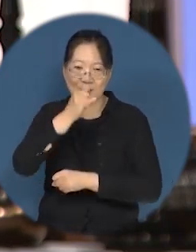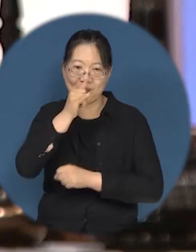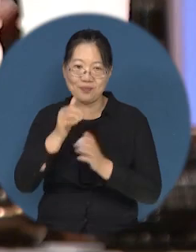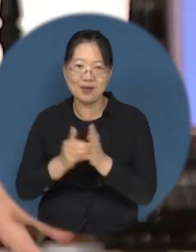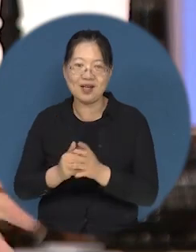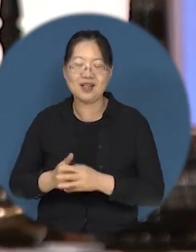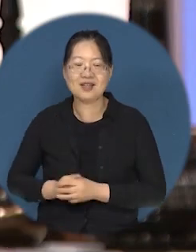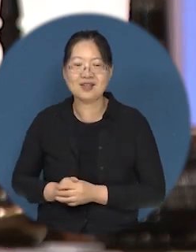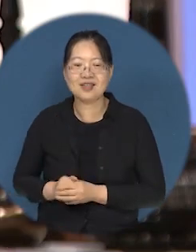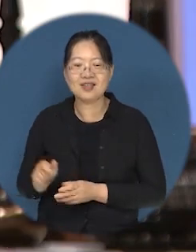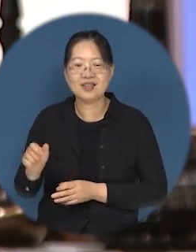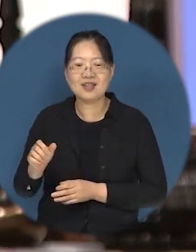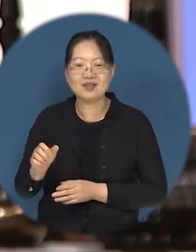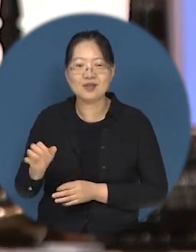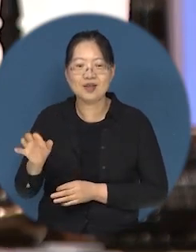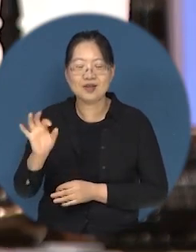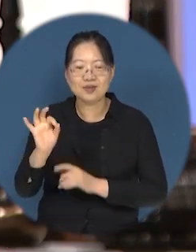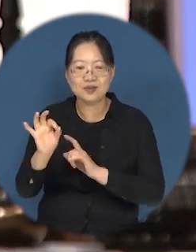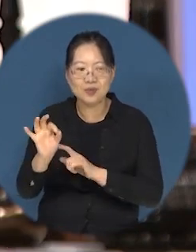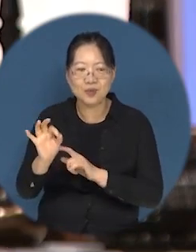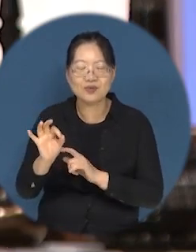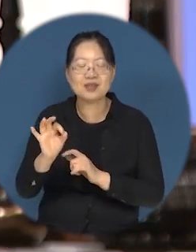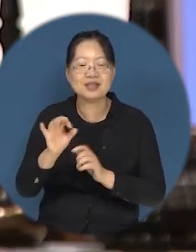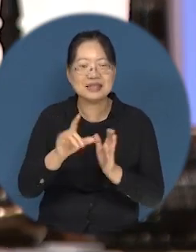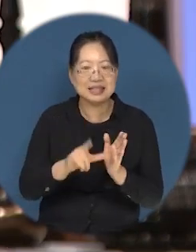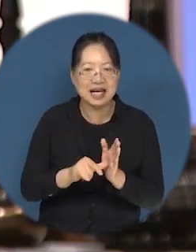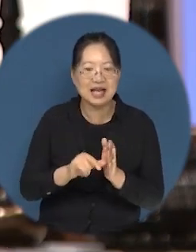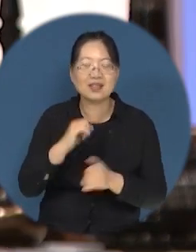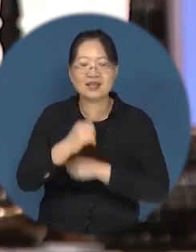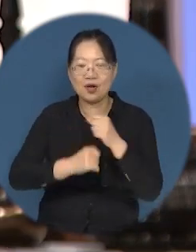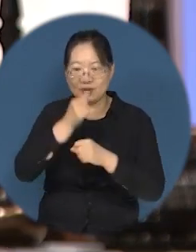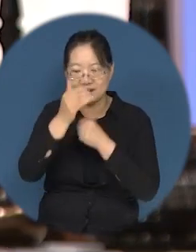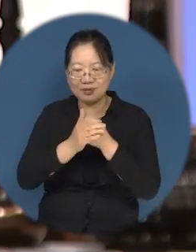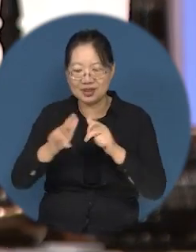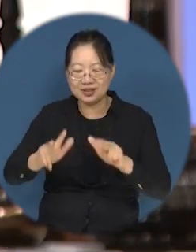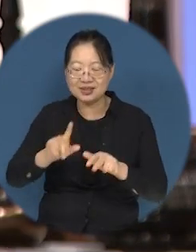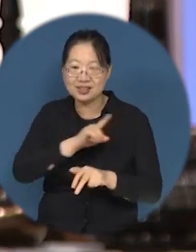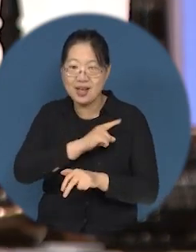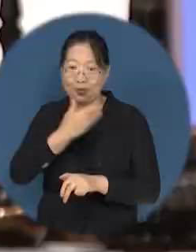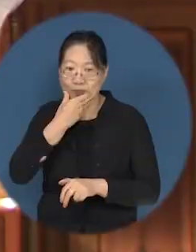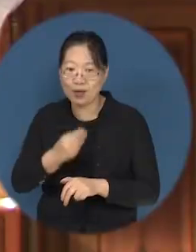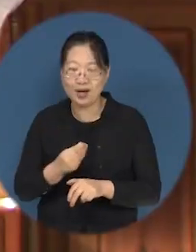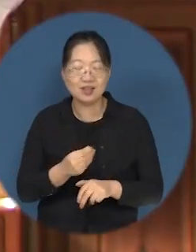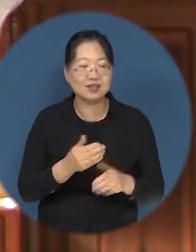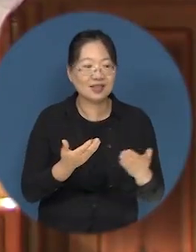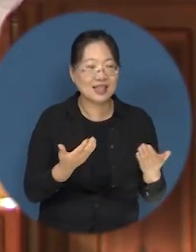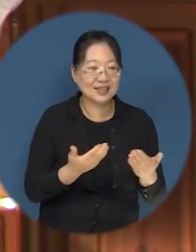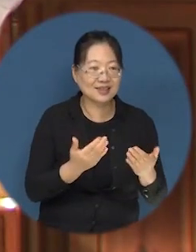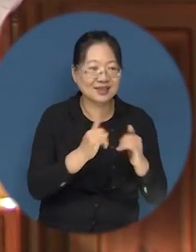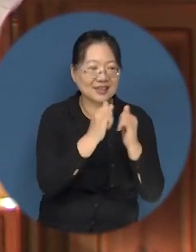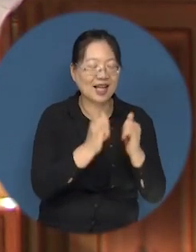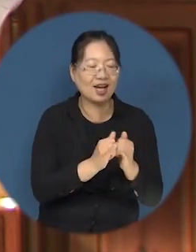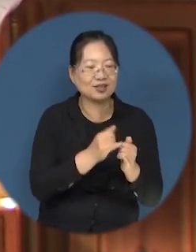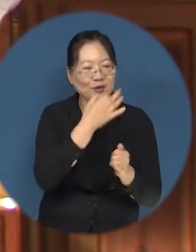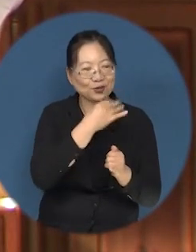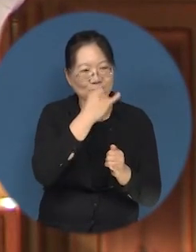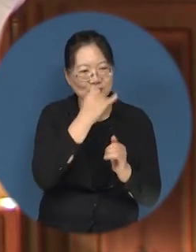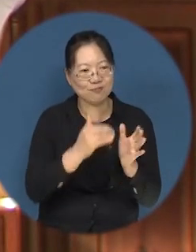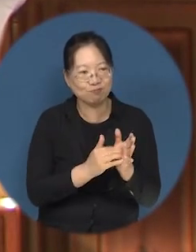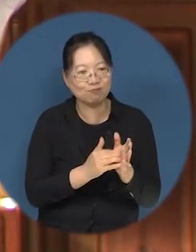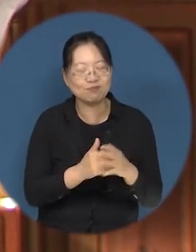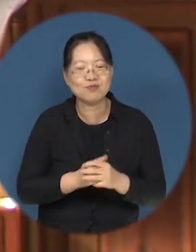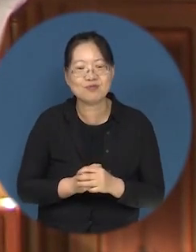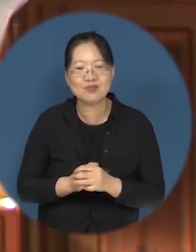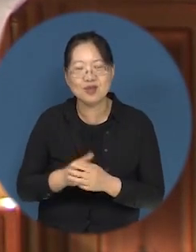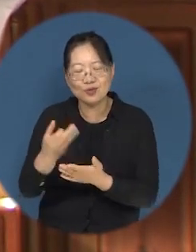얘기죠. 알겠습니다. 그러니까 경제적 자유와 시간의 자유가 있으니까 지금이 제일 행복합니다. 그리고 예. 하는 일은 또 예. 나름 사회적 의미가 다 있고 네, 예, 그렇죠.